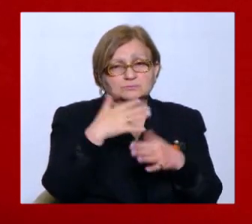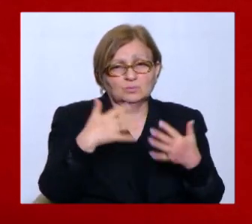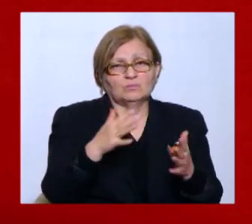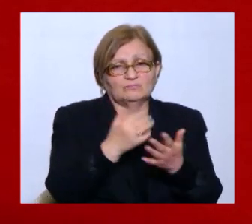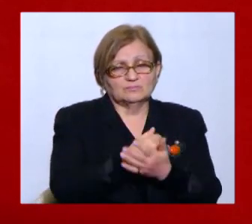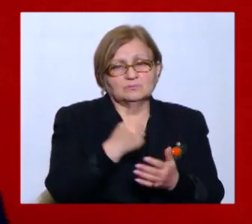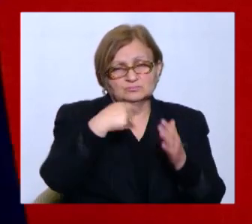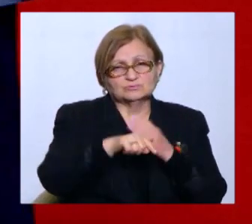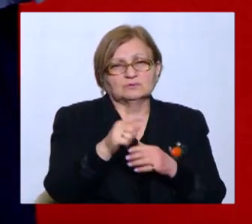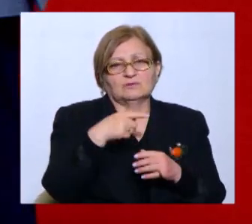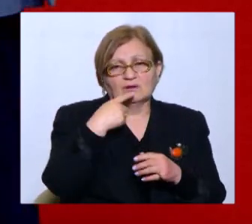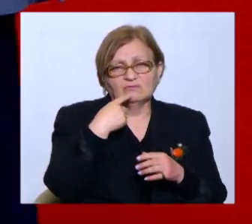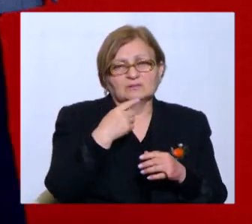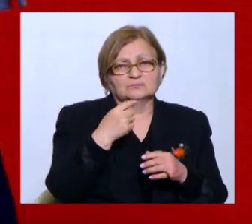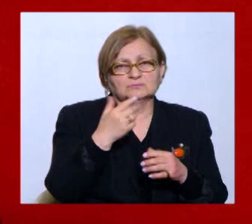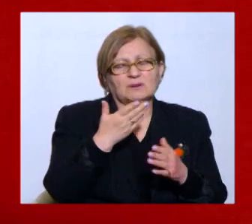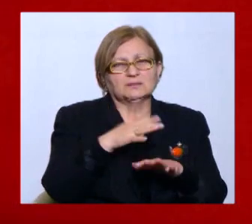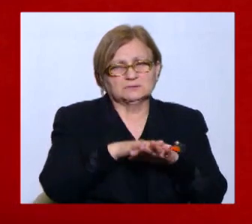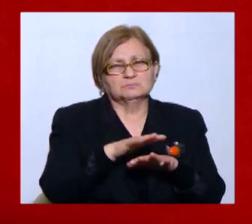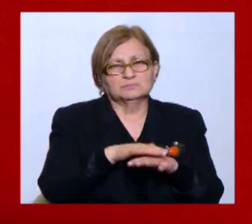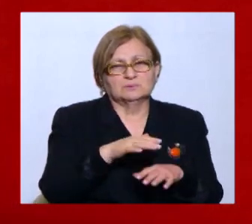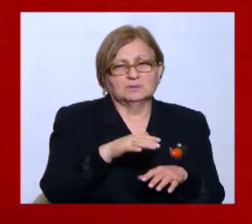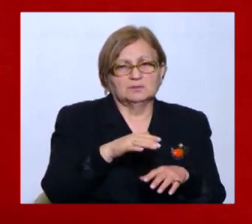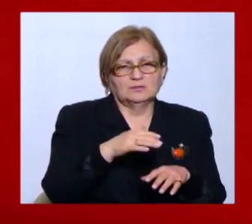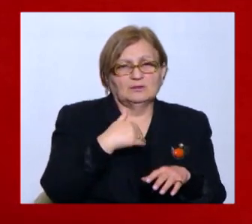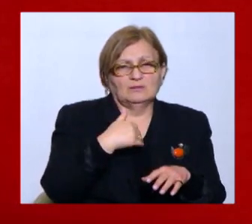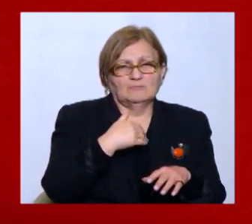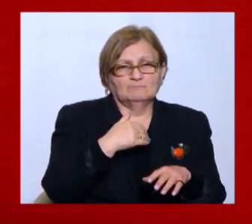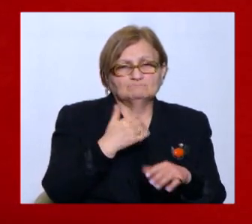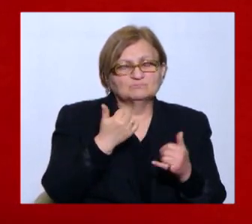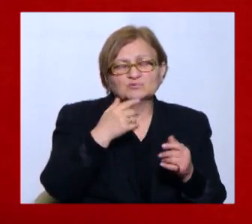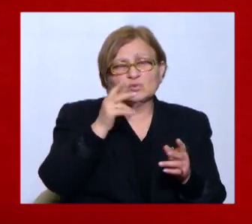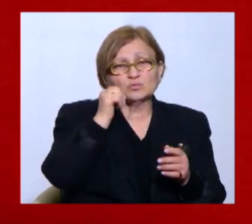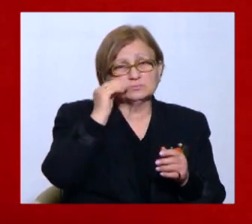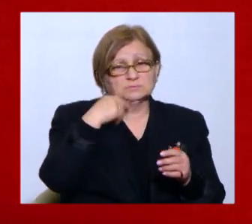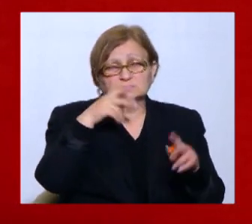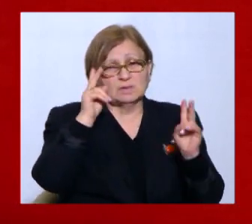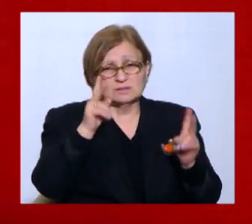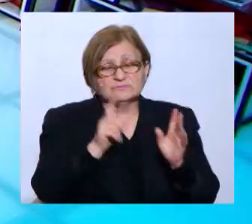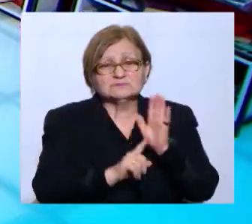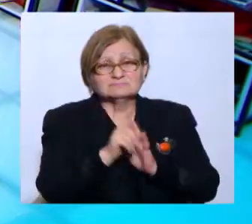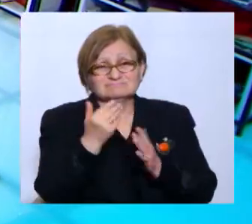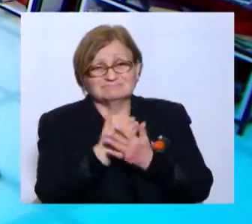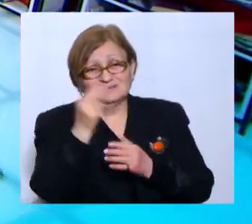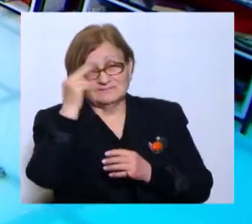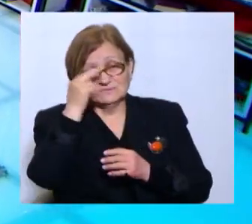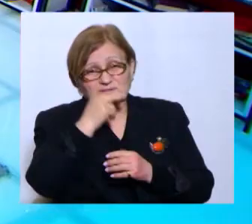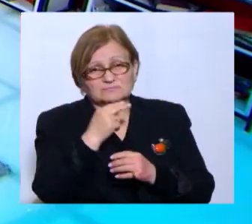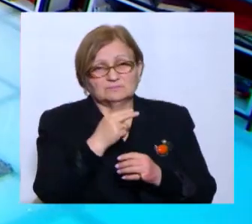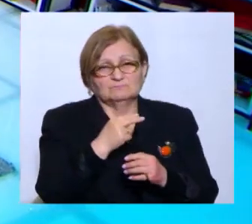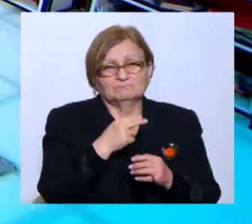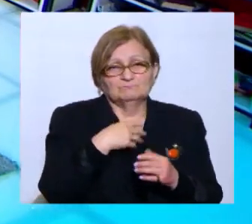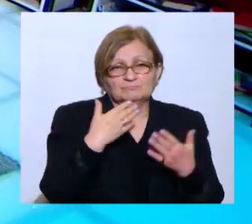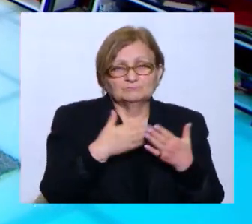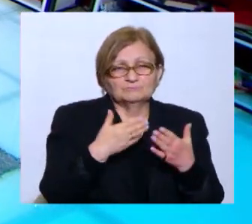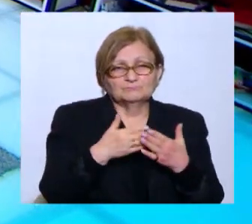აი, ორის ხარისხებზე ძღვენს ვლაპარაკობდით. როდესაც ჩვენ ფუნქციას, ესე ვთქვათ, კარგად არ ვიცნობთ, ხო ვეცნობით. აი, მაგალითად, ჩვენ უკვე